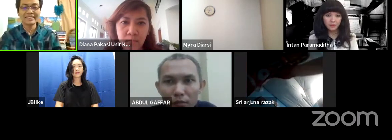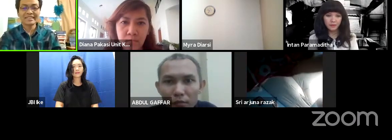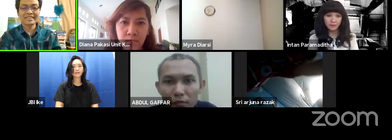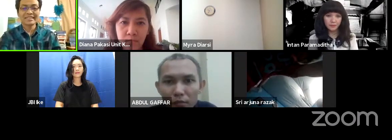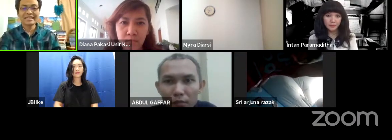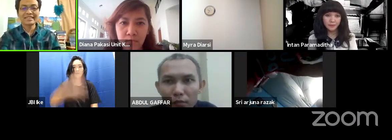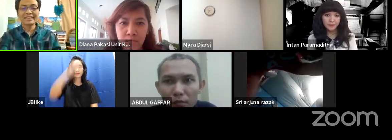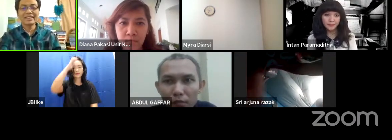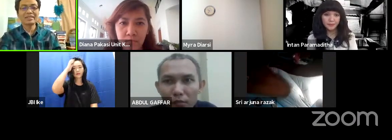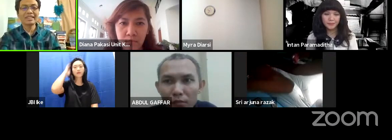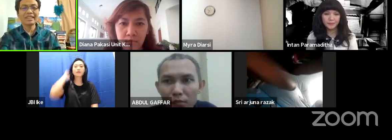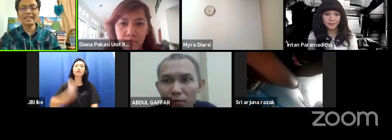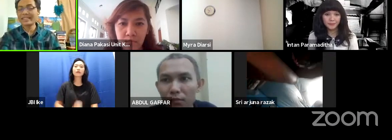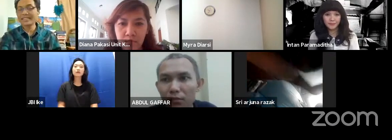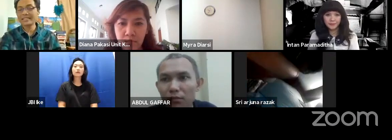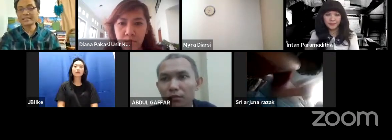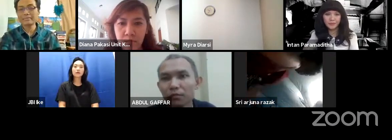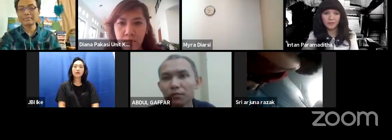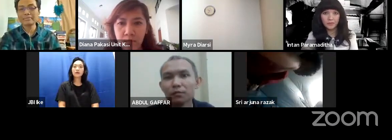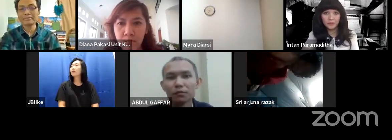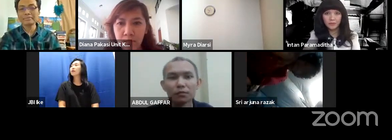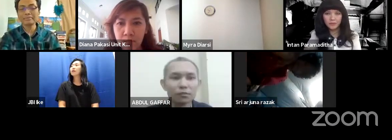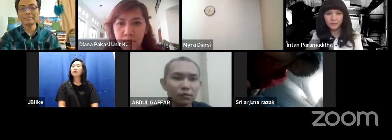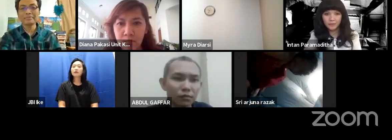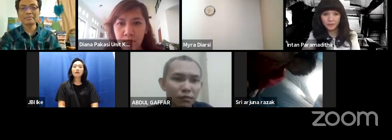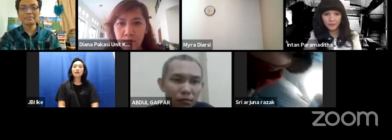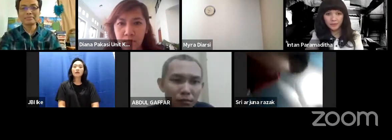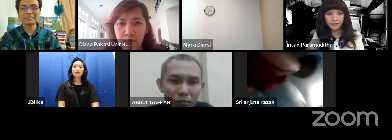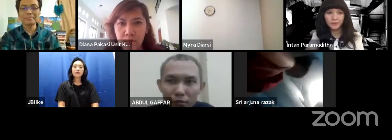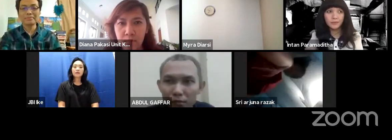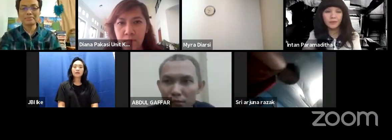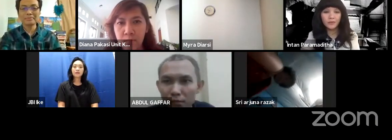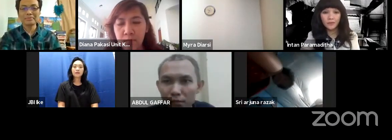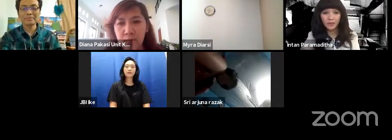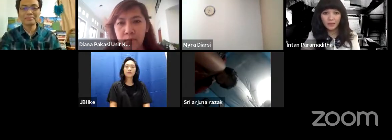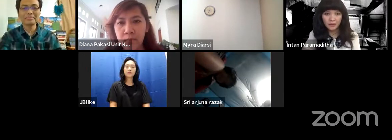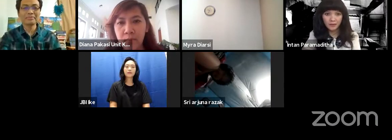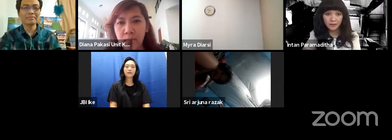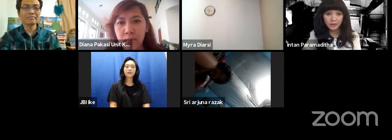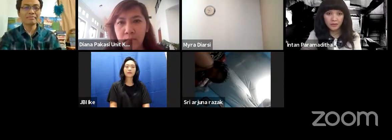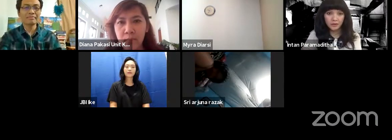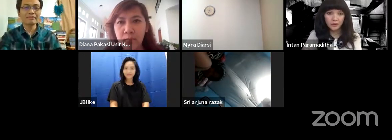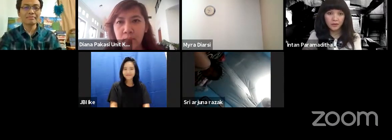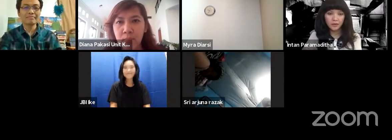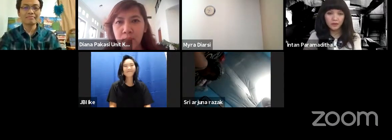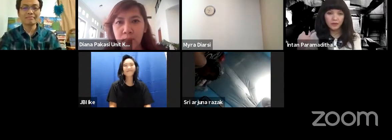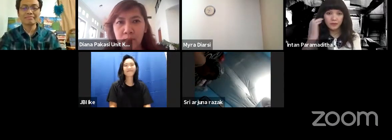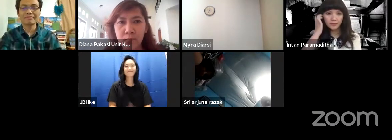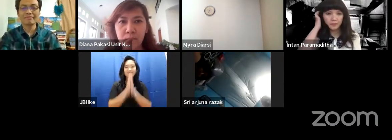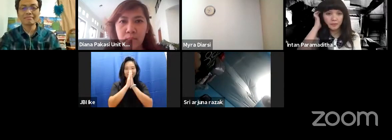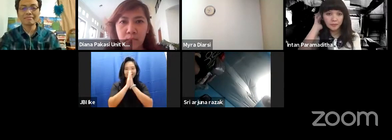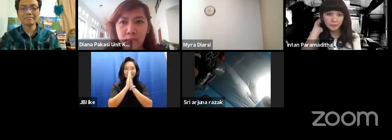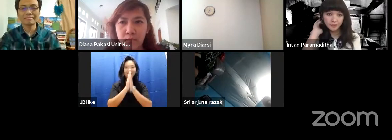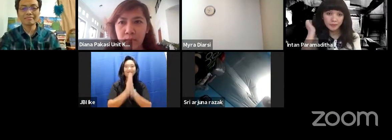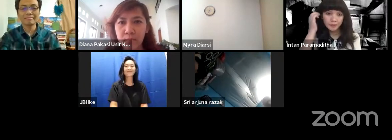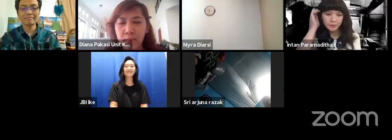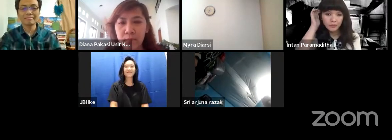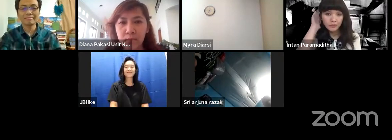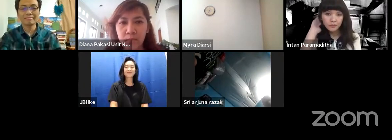Okay. Oke, Oke. kita JBI udah ya. Kak Ike udah di sini,